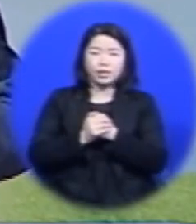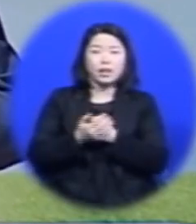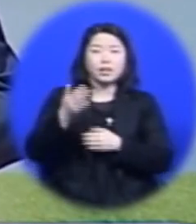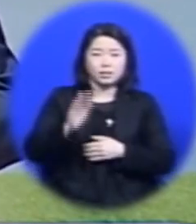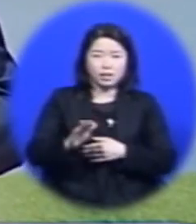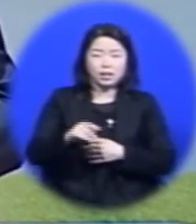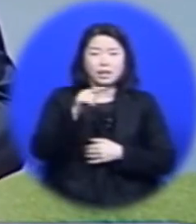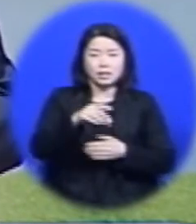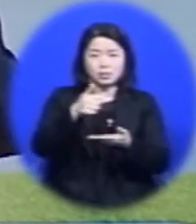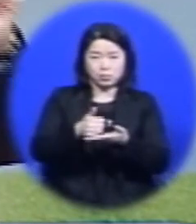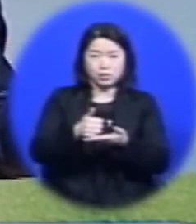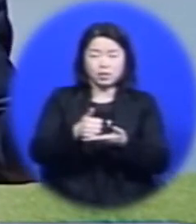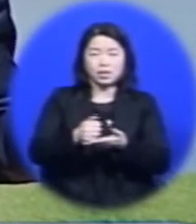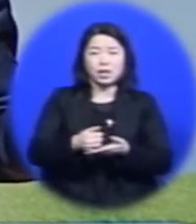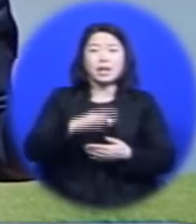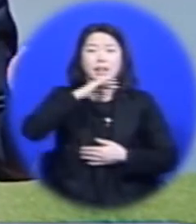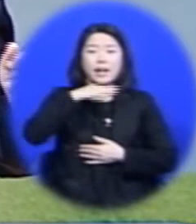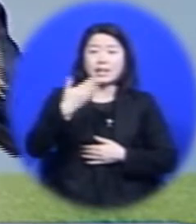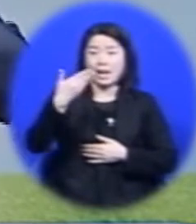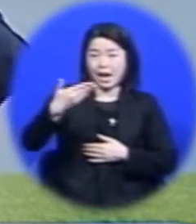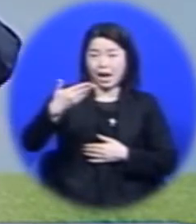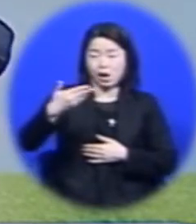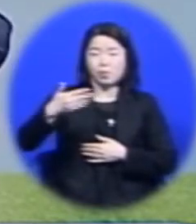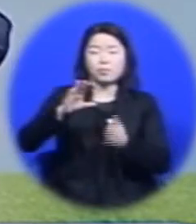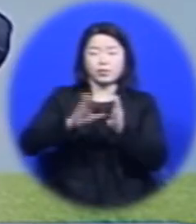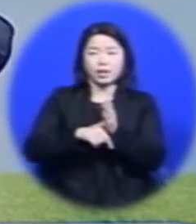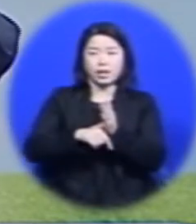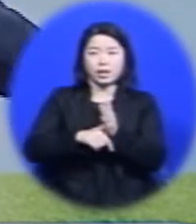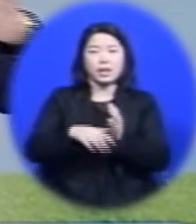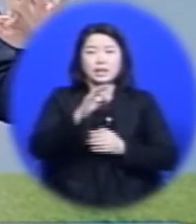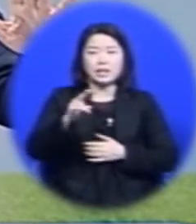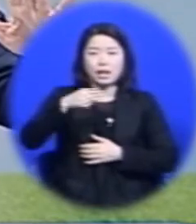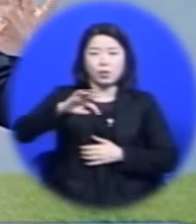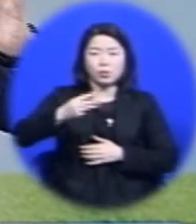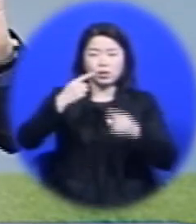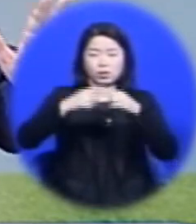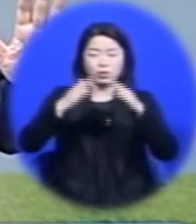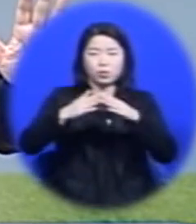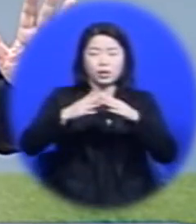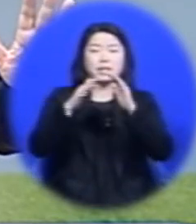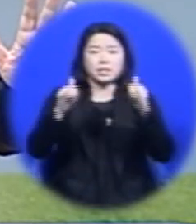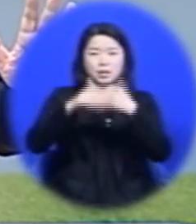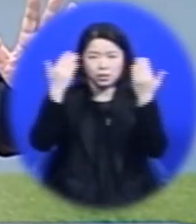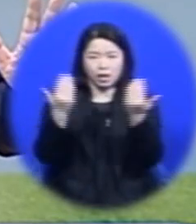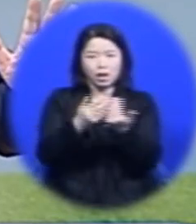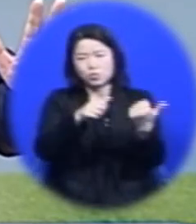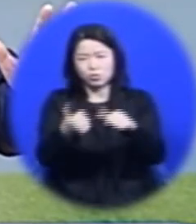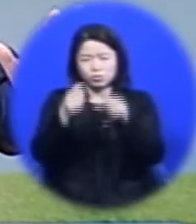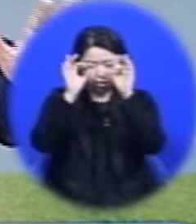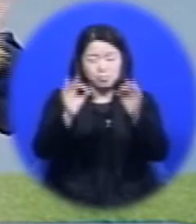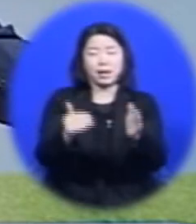근데 2분이 9살 때 야 올 교회 교인들이 다 순교하는 것을 보았다는 거예요